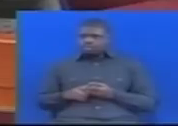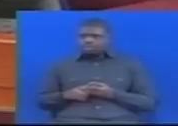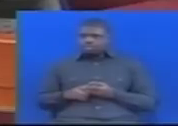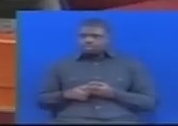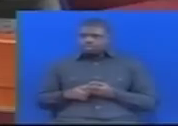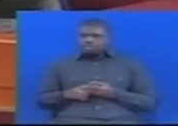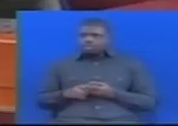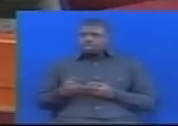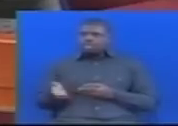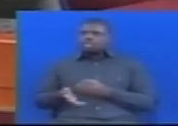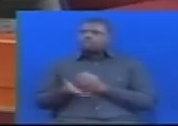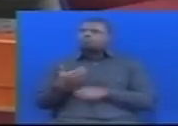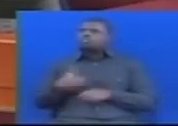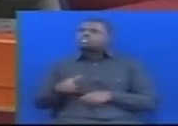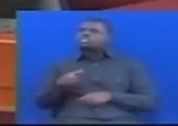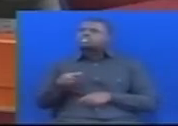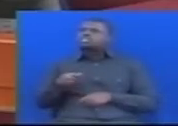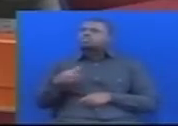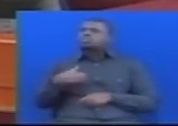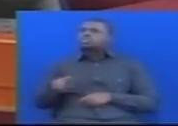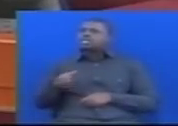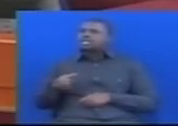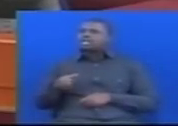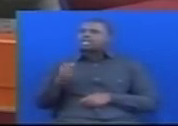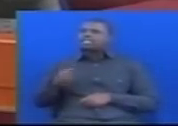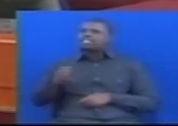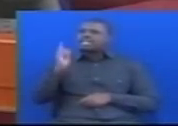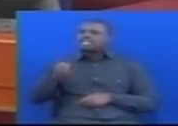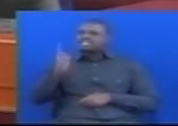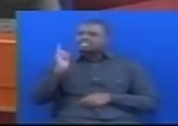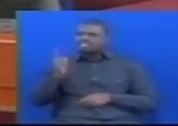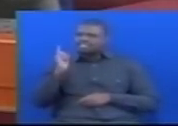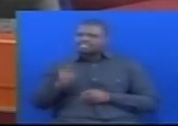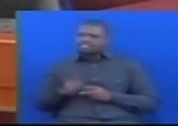linaloelekezwa na naibu waziri, linaloelekezwa Wizara ya Nishati.